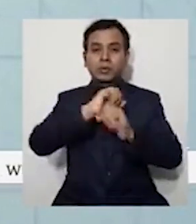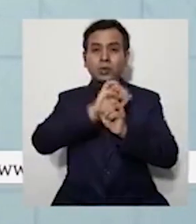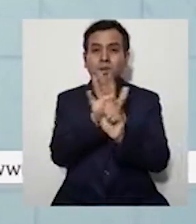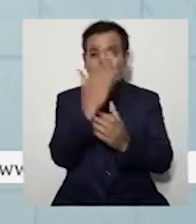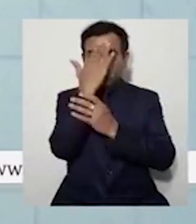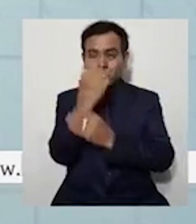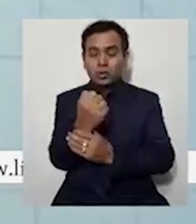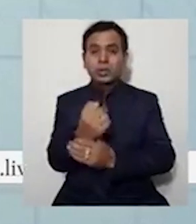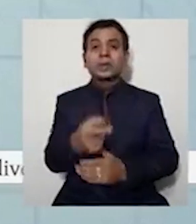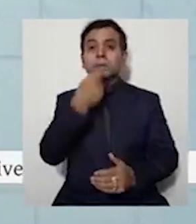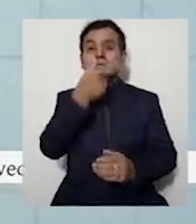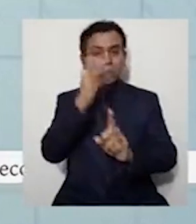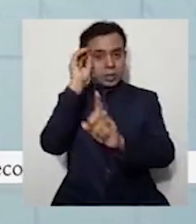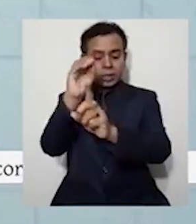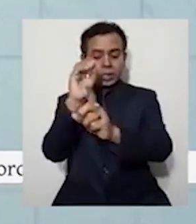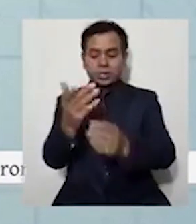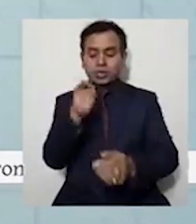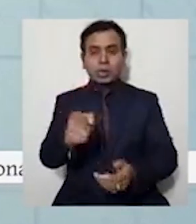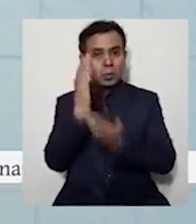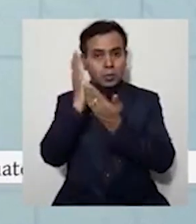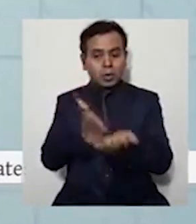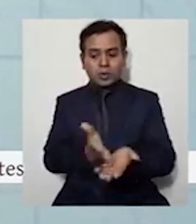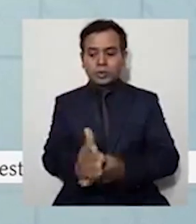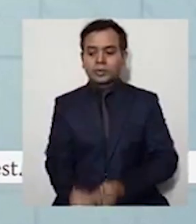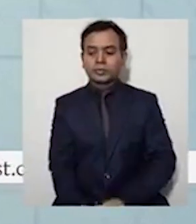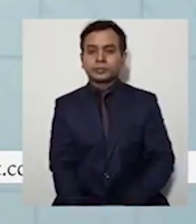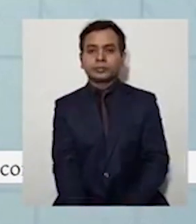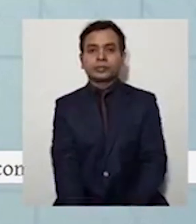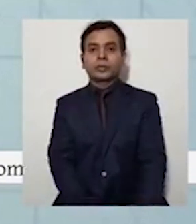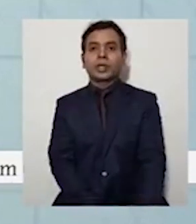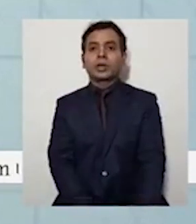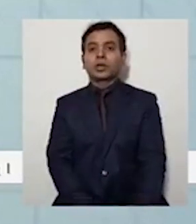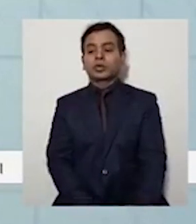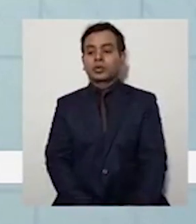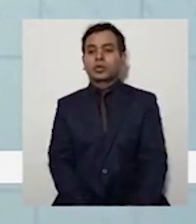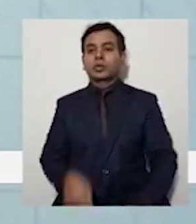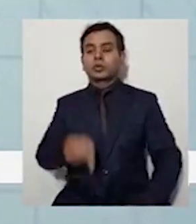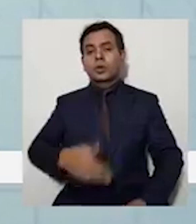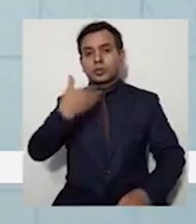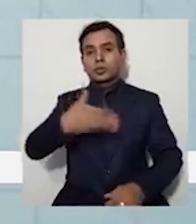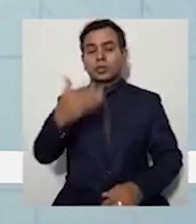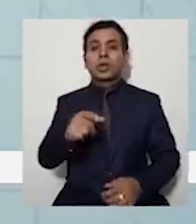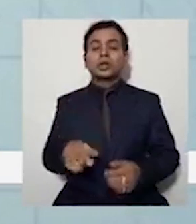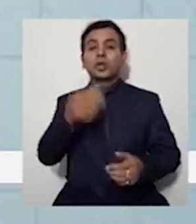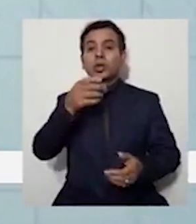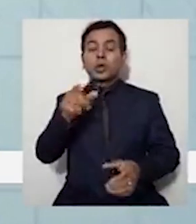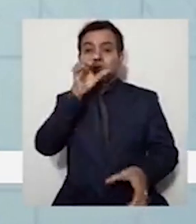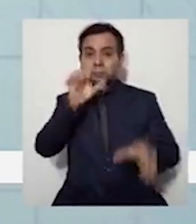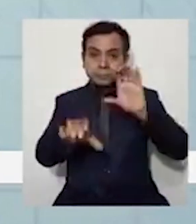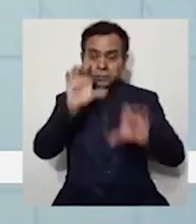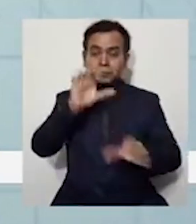ক্ষেত্রেই তরল খাবার বা পানীয় গ্রহণ করা জরুরি। আমরা রমজানের ইফতারের পরে পানি বেশি করে